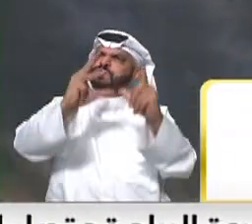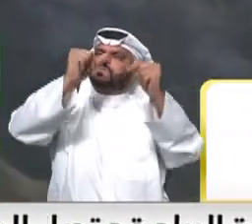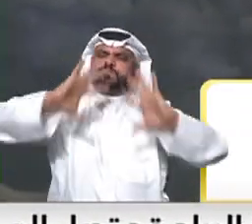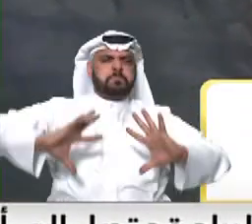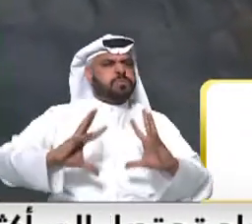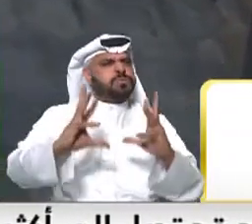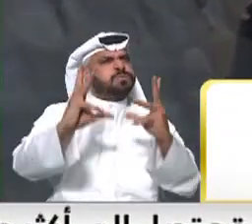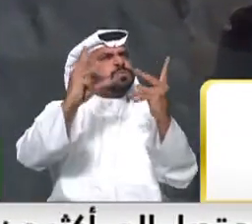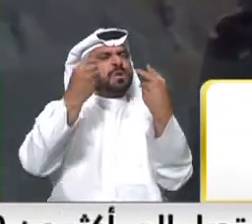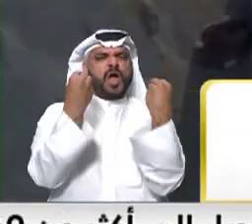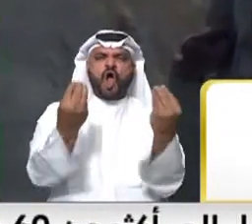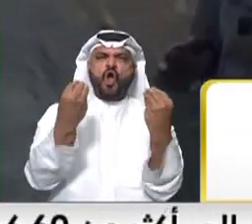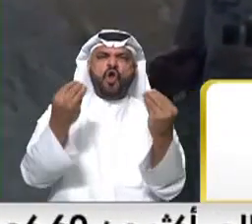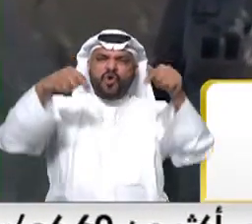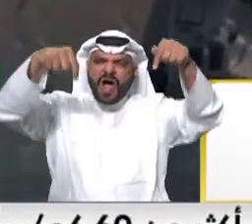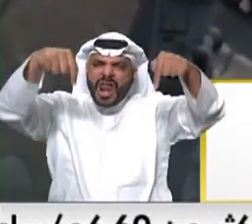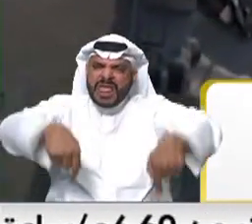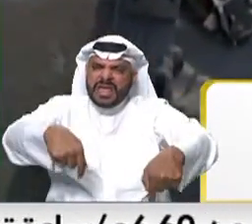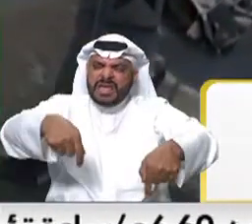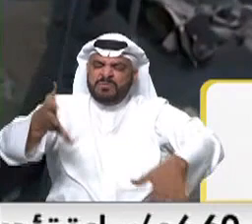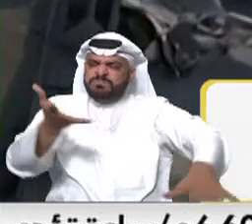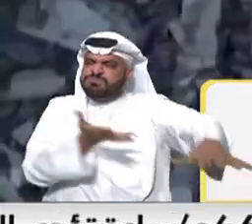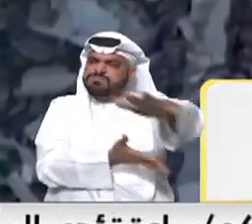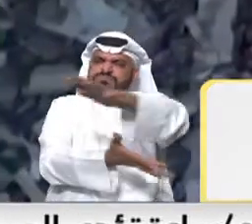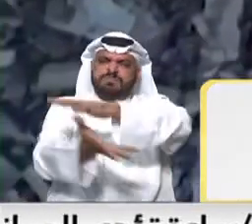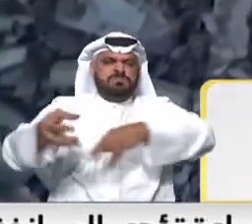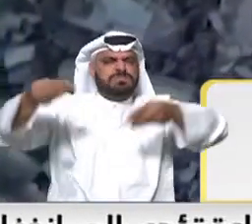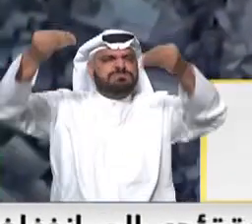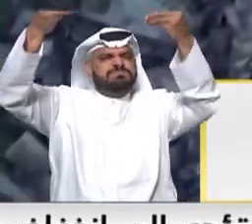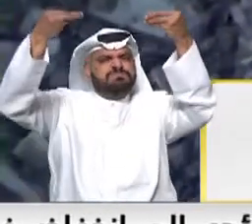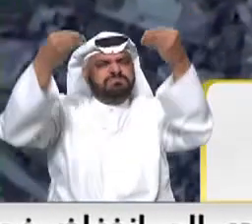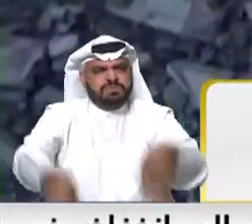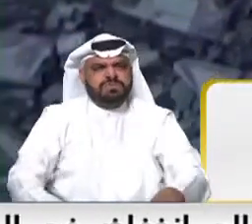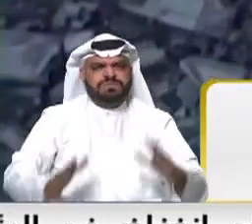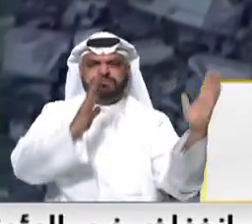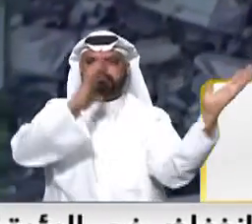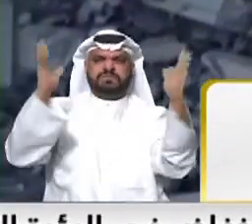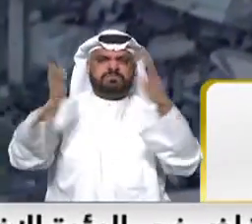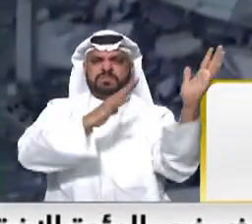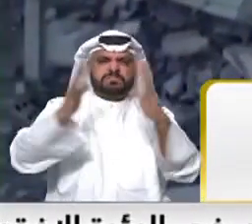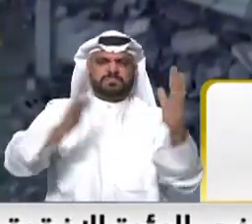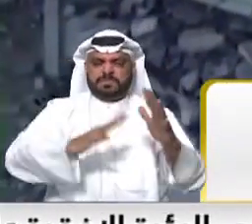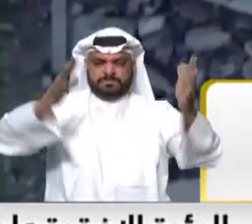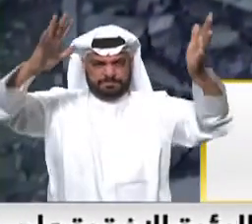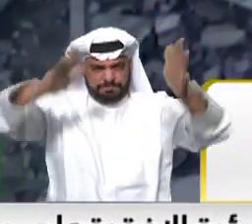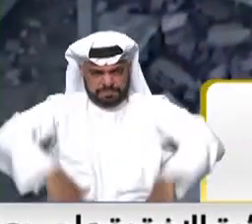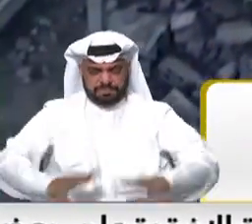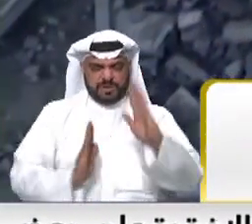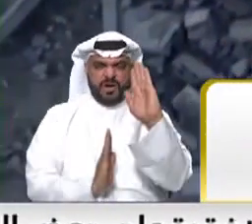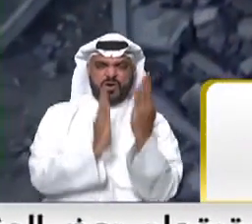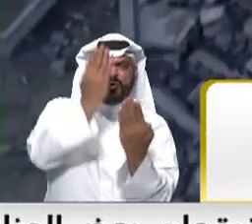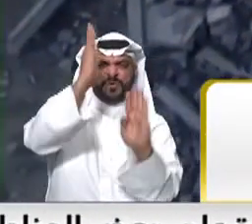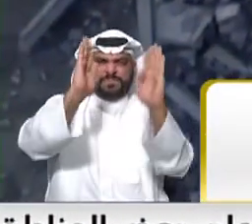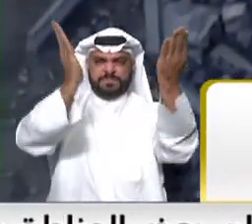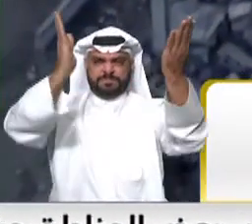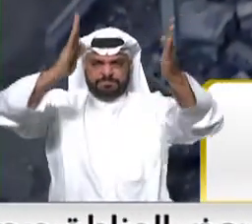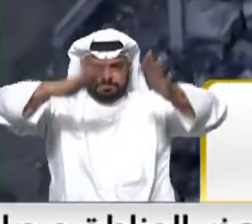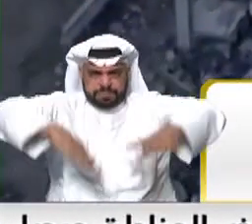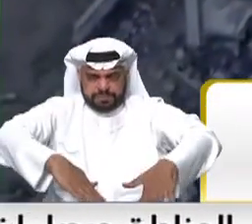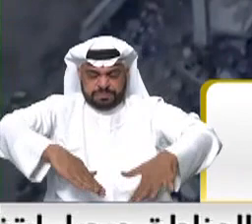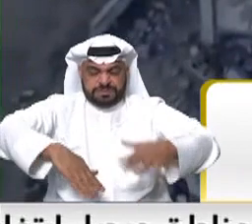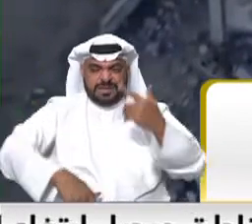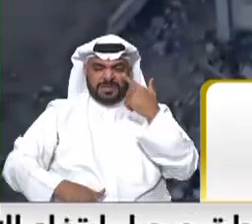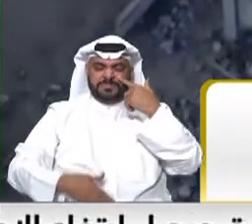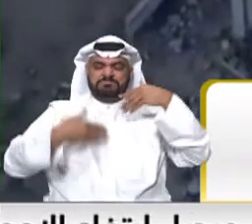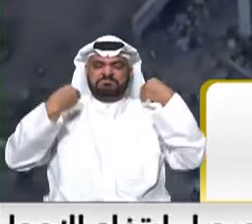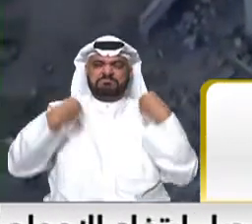الاباده المدمره التي شنها الكيان المحتل على القطاع اكثر من 34000 شخص استشهدوا في